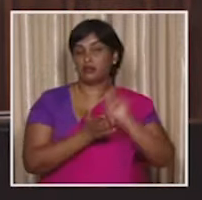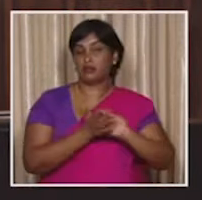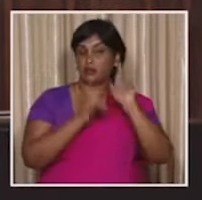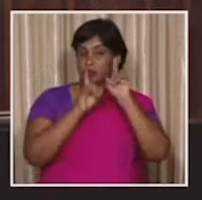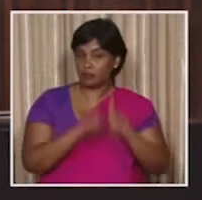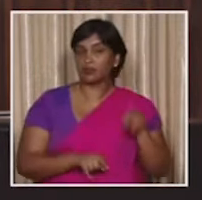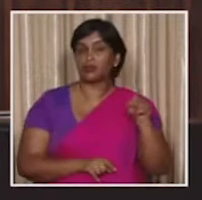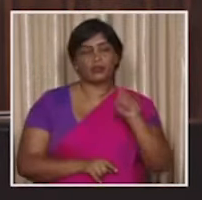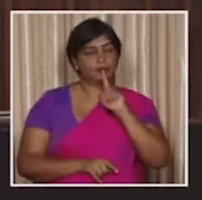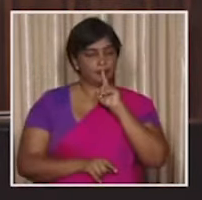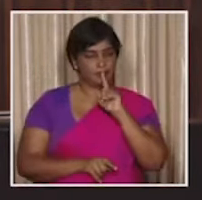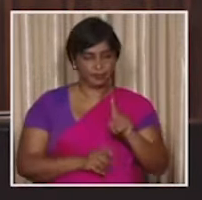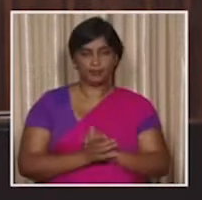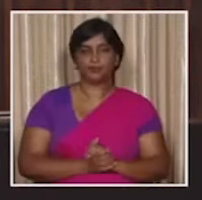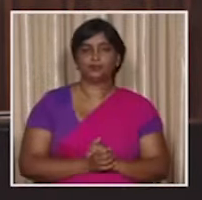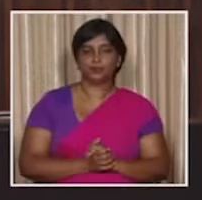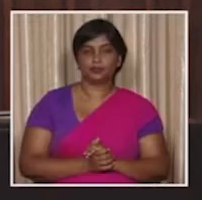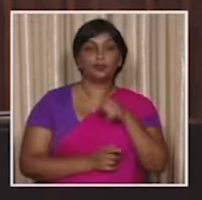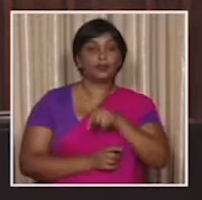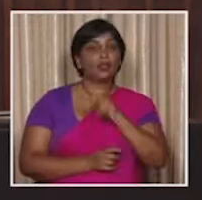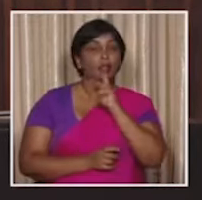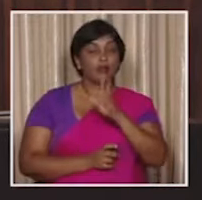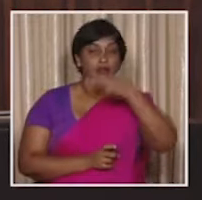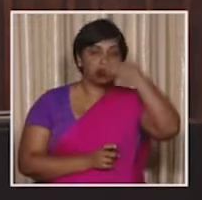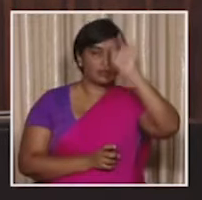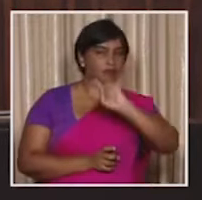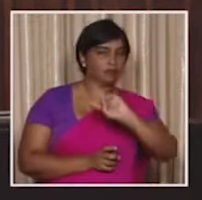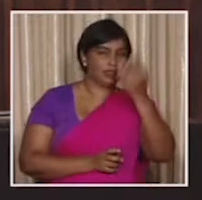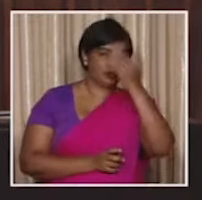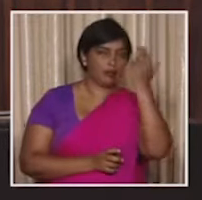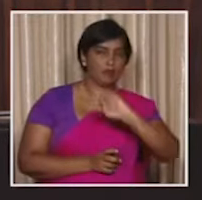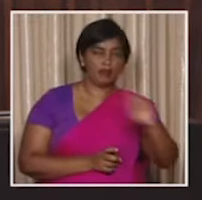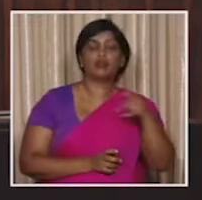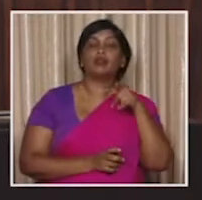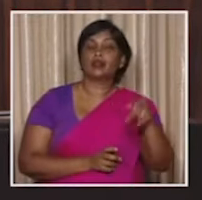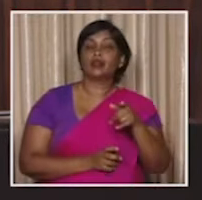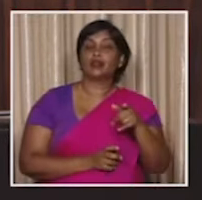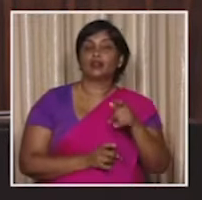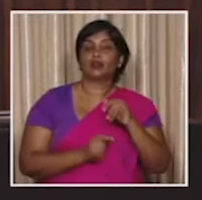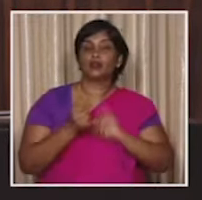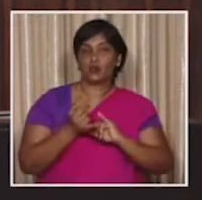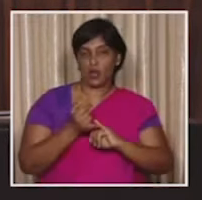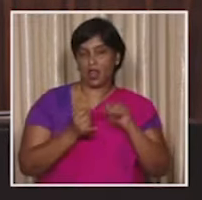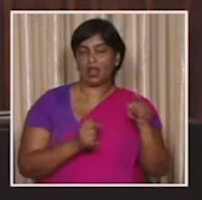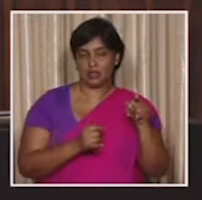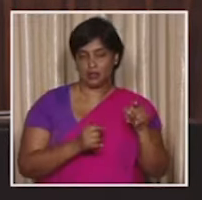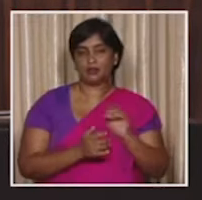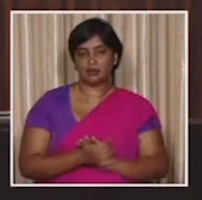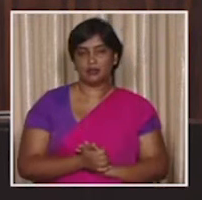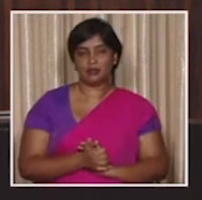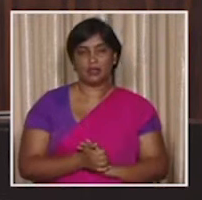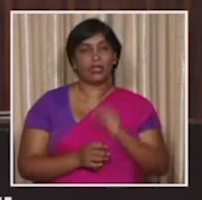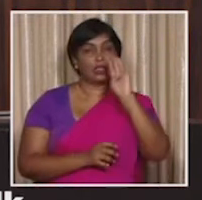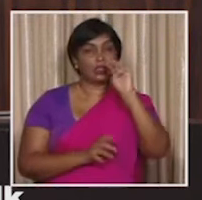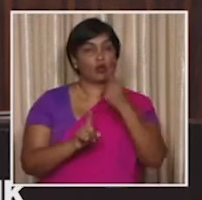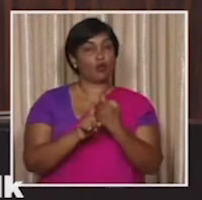මෙහෙම කවියක් ලියා තියෙනවා. මේ කවිය සිංහලට පරිවර්තනය කළේ මහාචාර්ය සුනිල් ආරියරත්න.